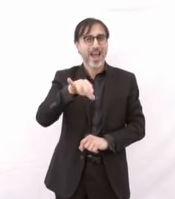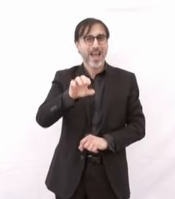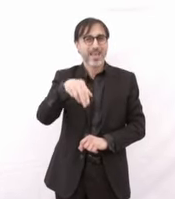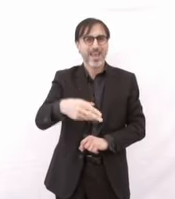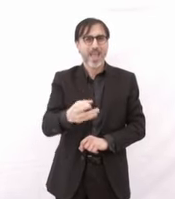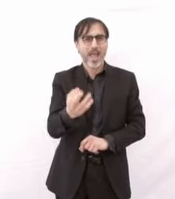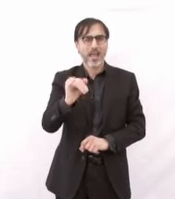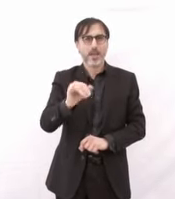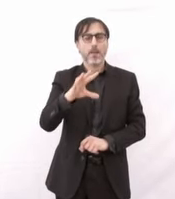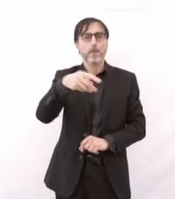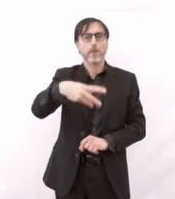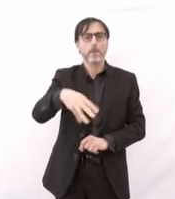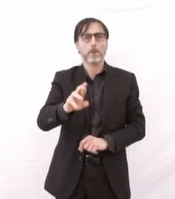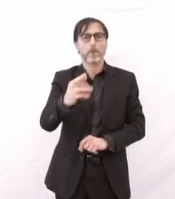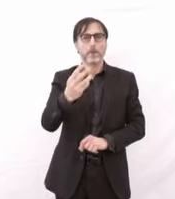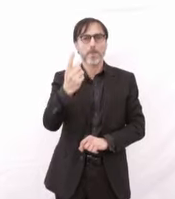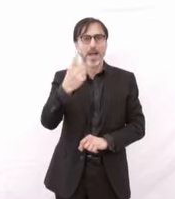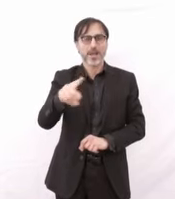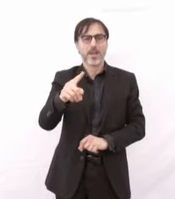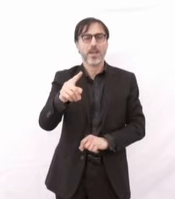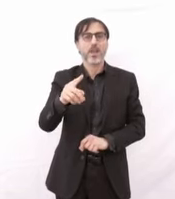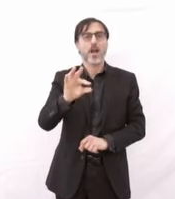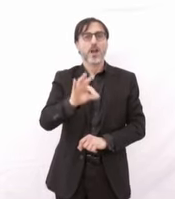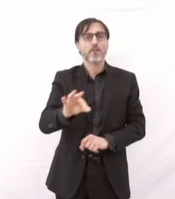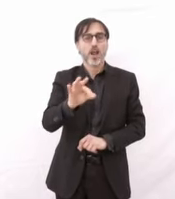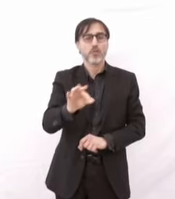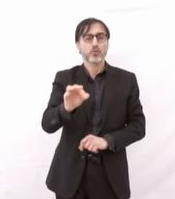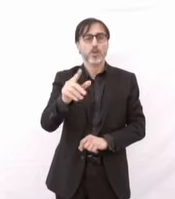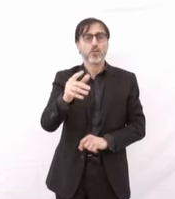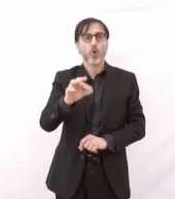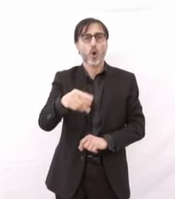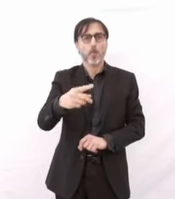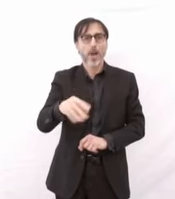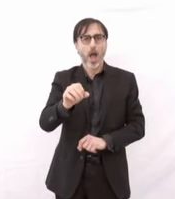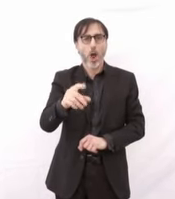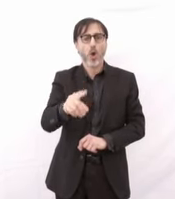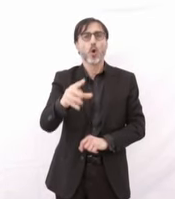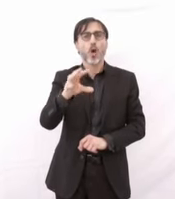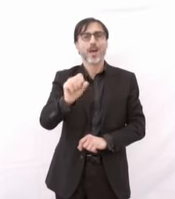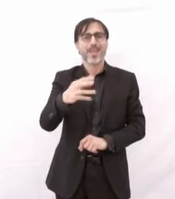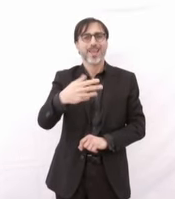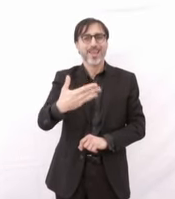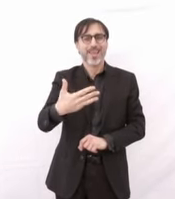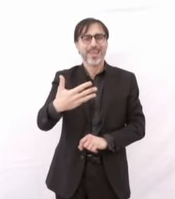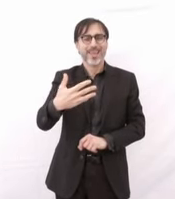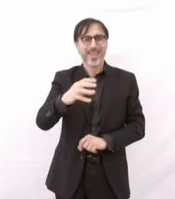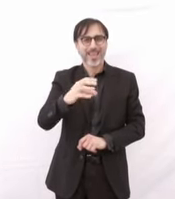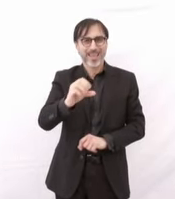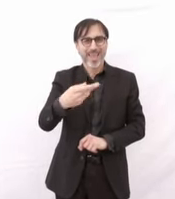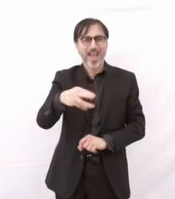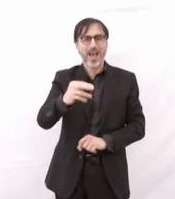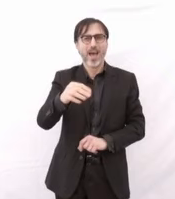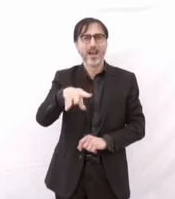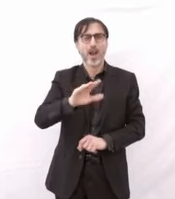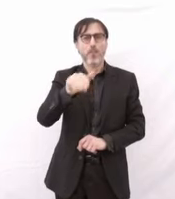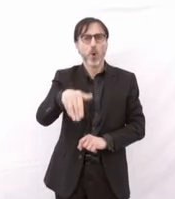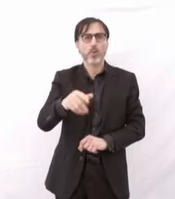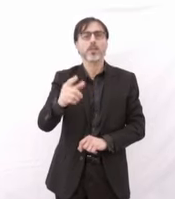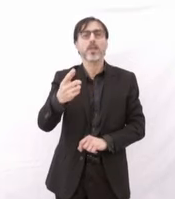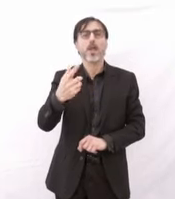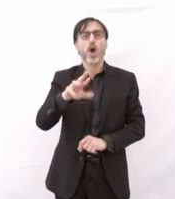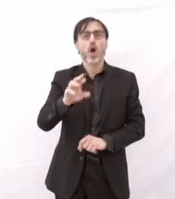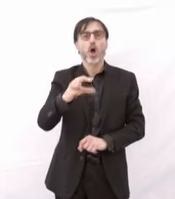Macri. Francesco Paolo Chiaramonte. Mario Ceschina. Rocco